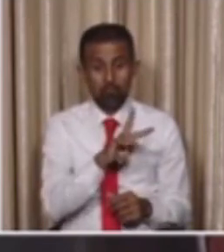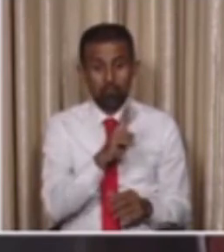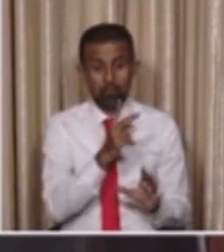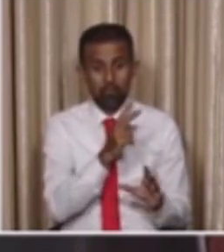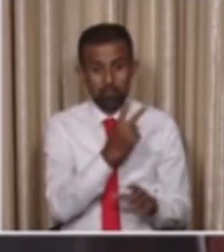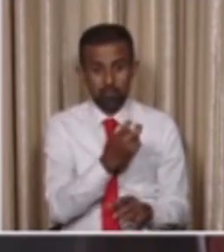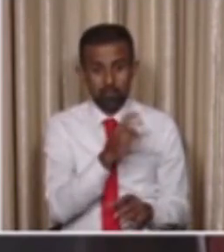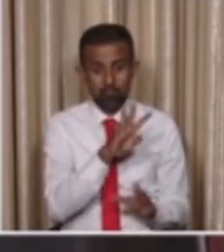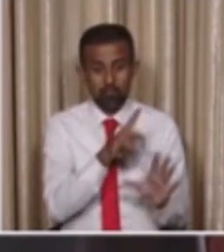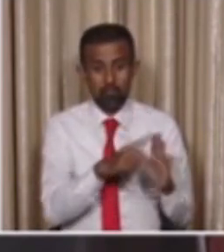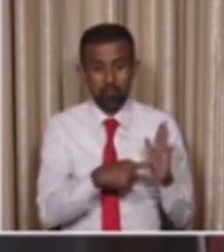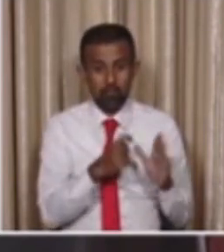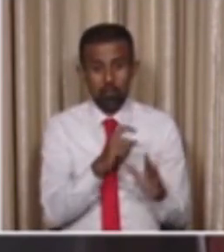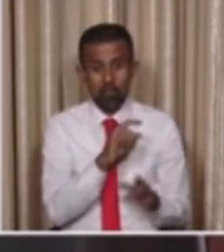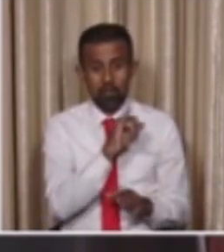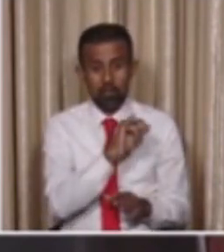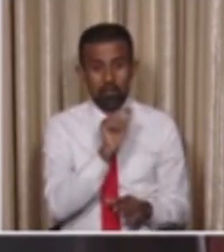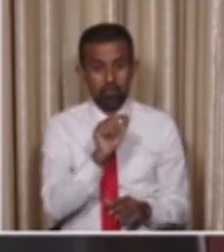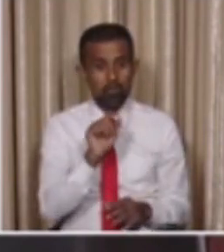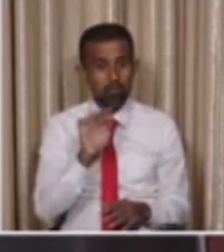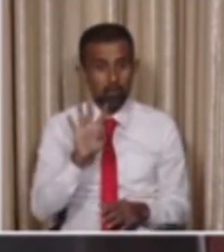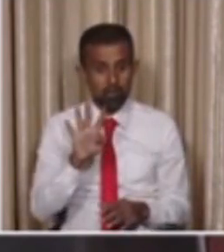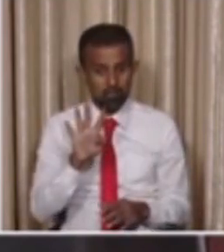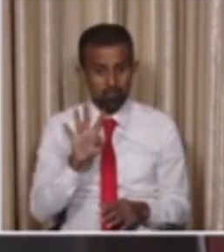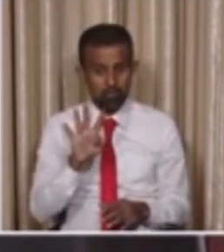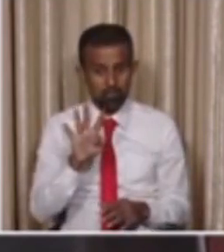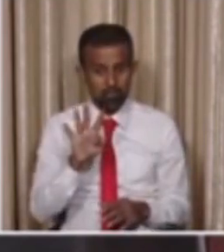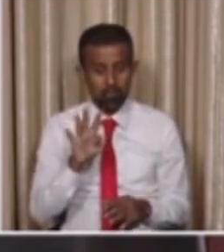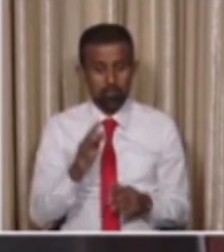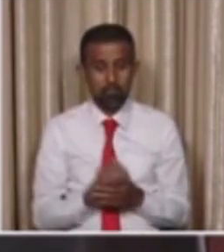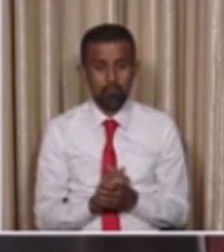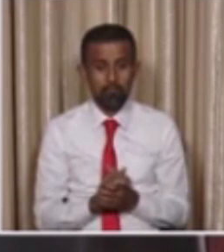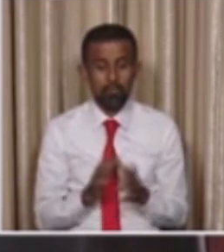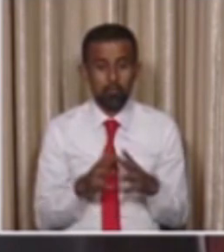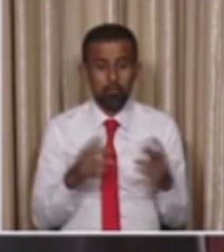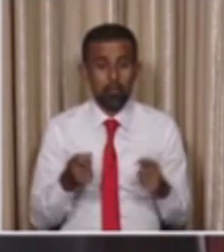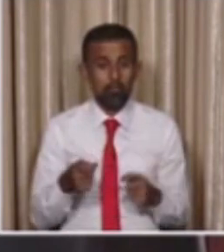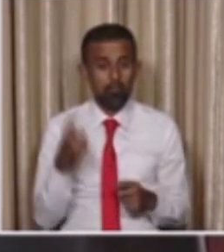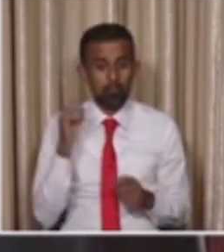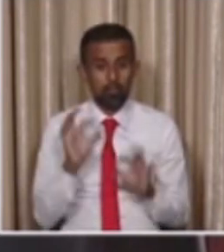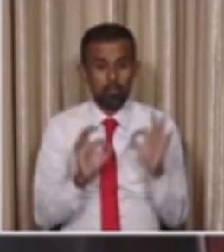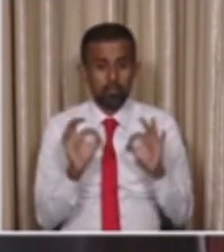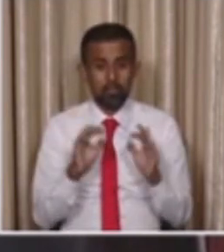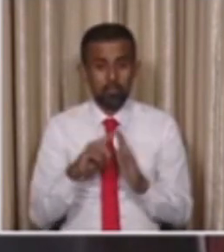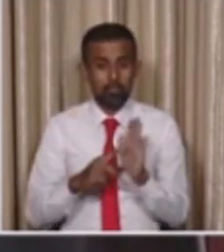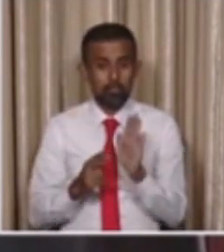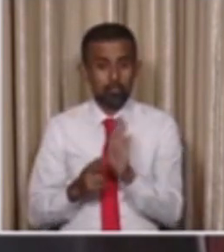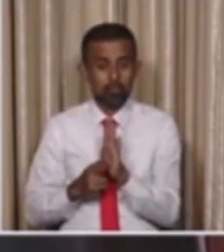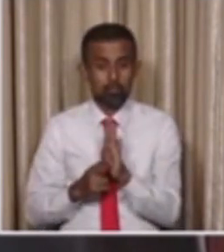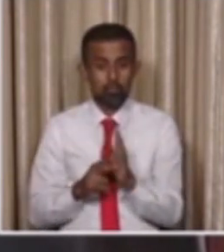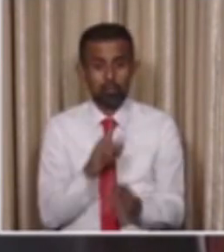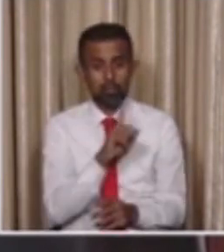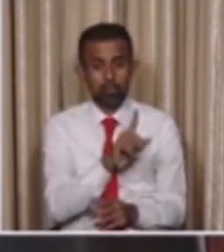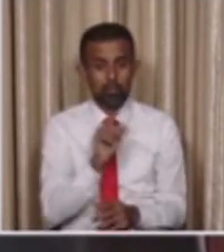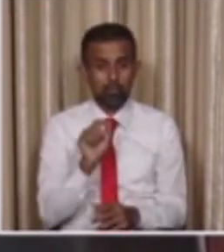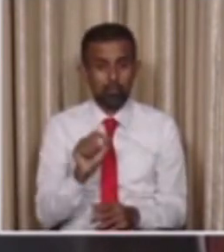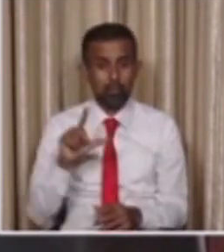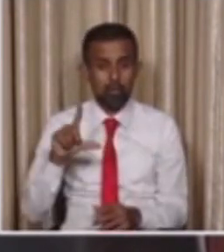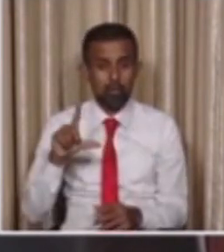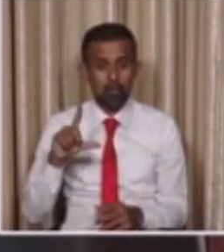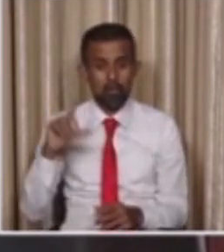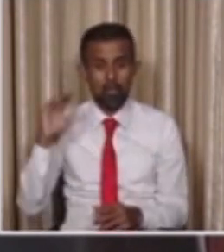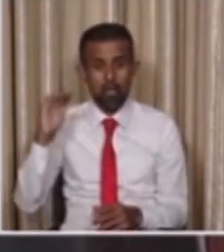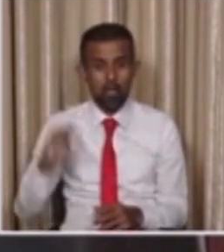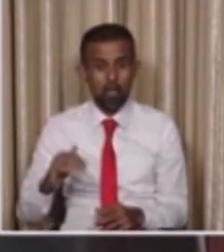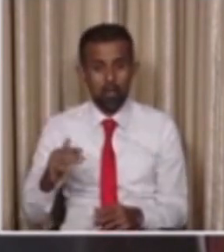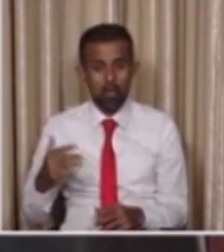මාසයේදී තිබුණ 6.4ක මේ උද්දමනයක් ඒක ජූනි මාසෙනොට 1.7ක් දක්වා පහත වුණා